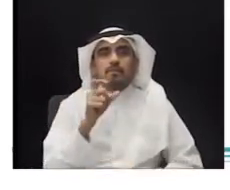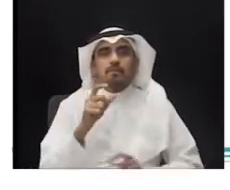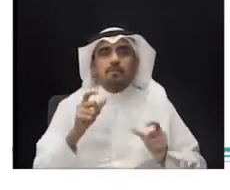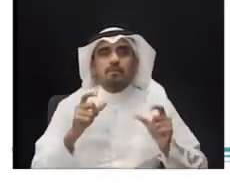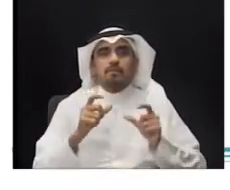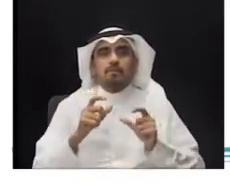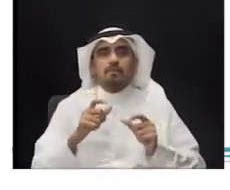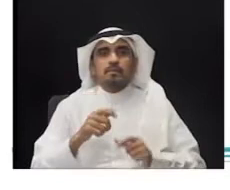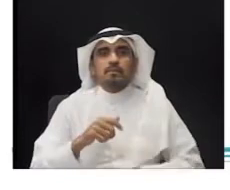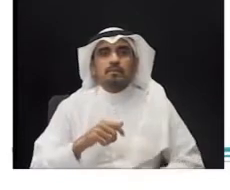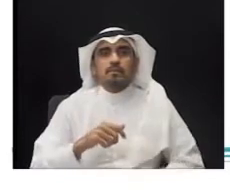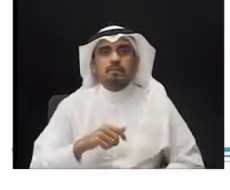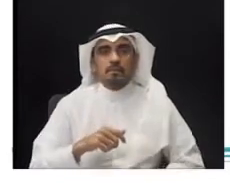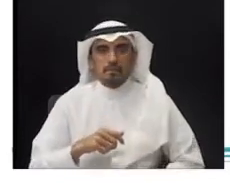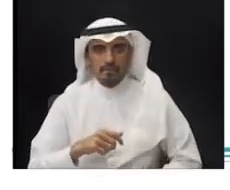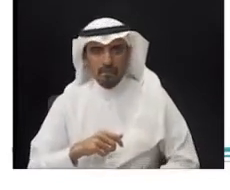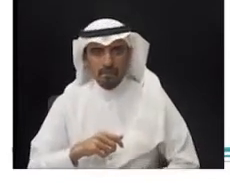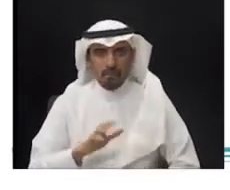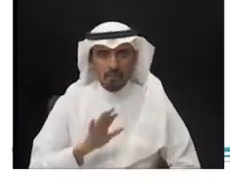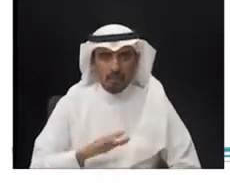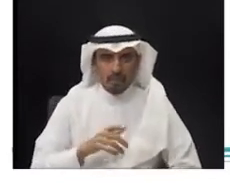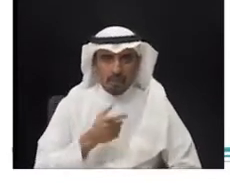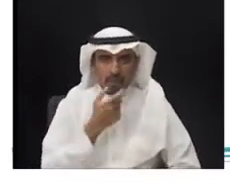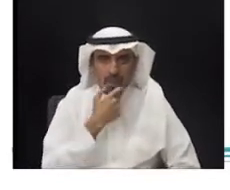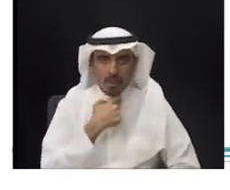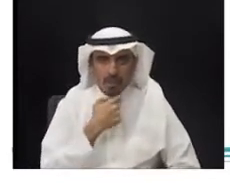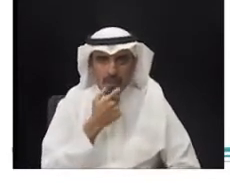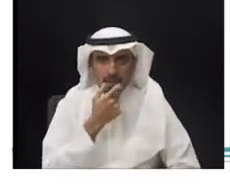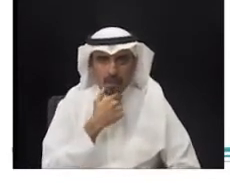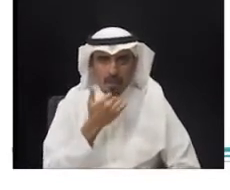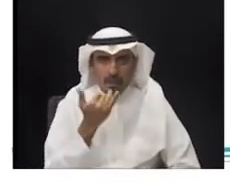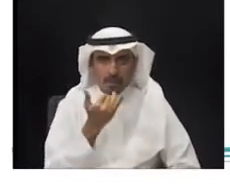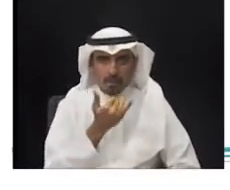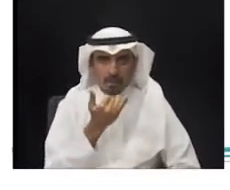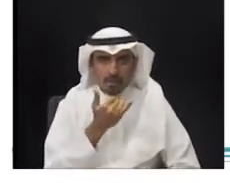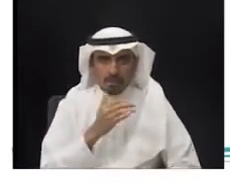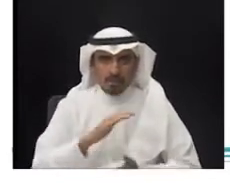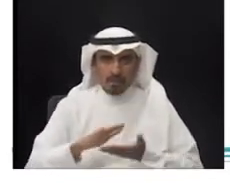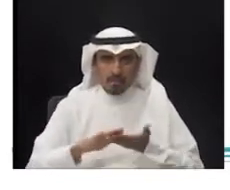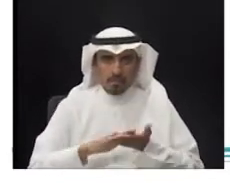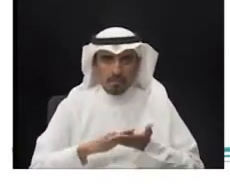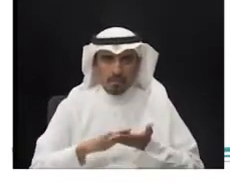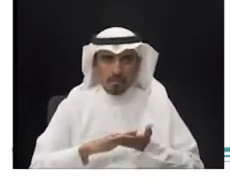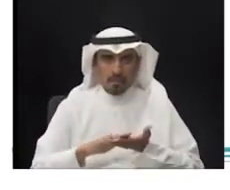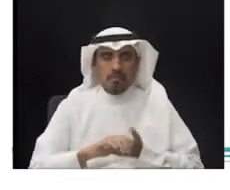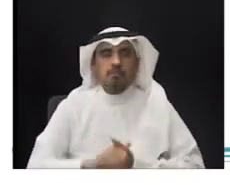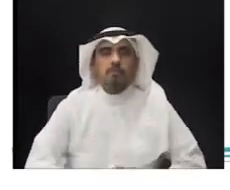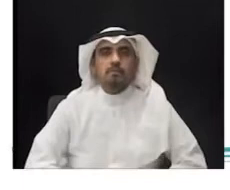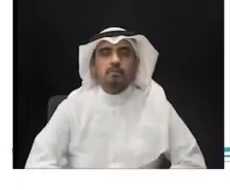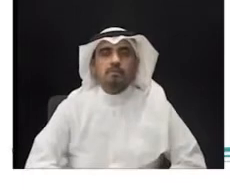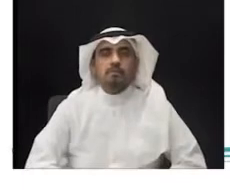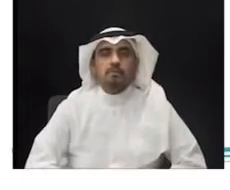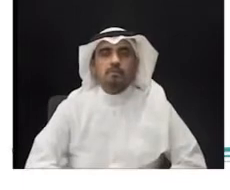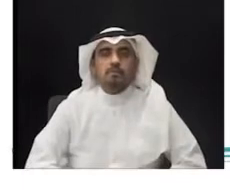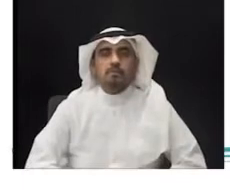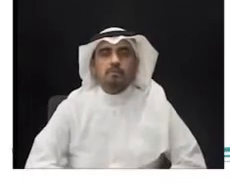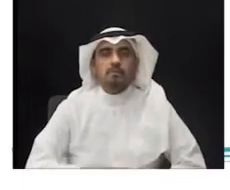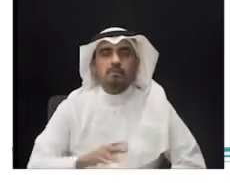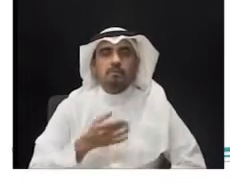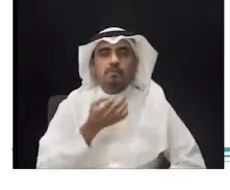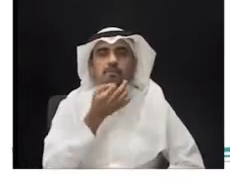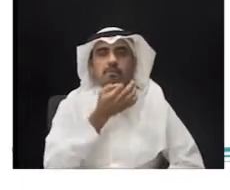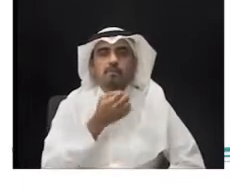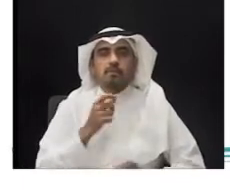أكتب. الإسلام دل على في هذا الحديث على اهتمامه بالبيئة، دل على اهتمامه